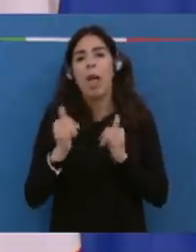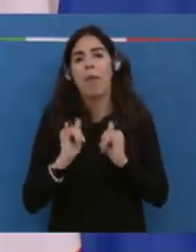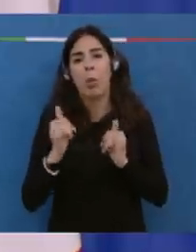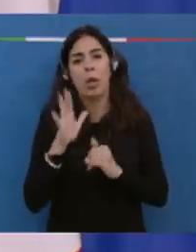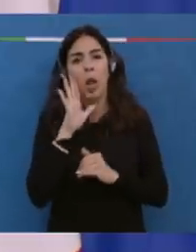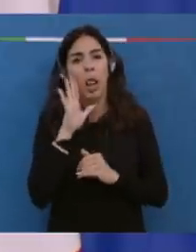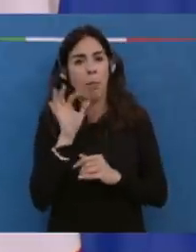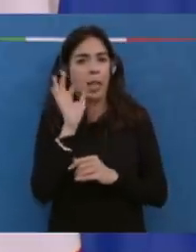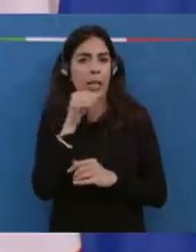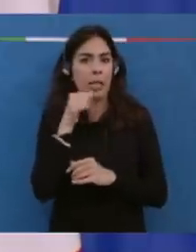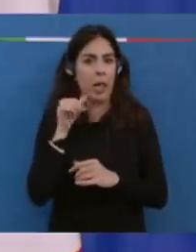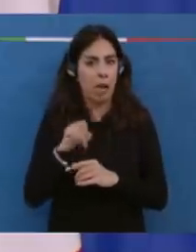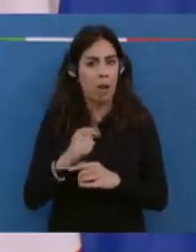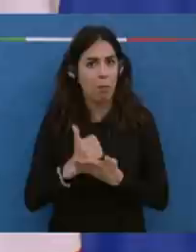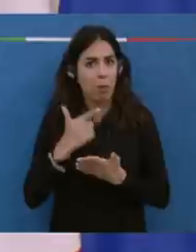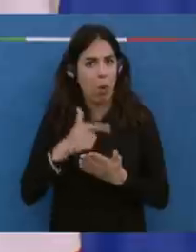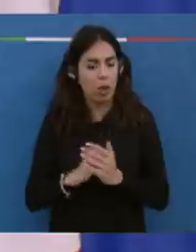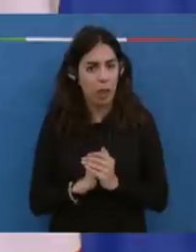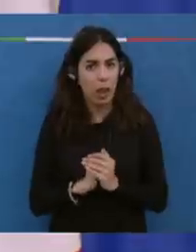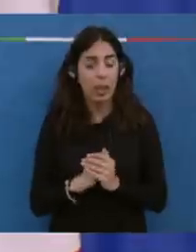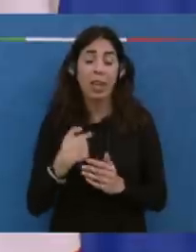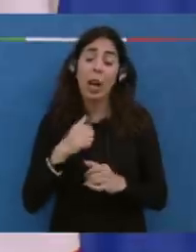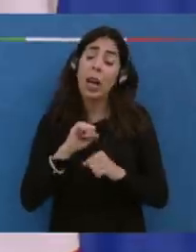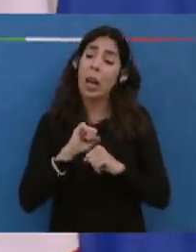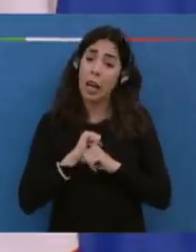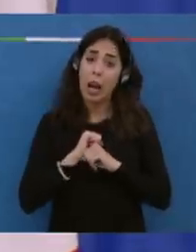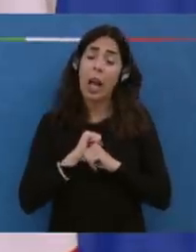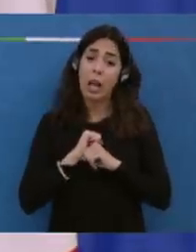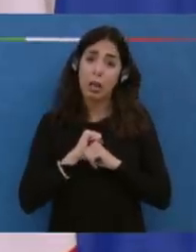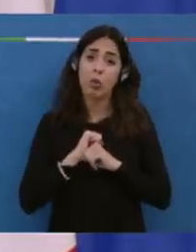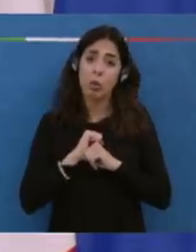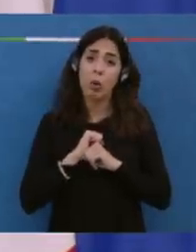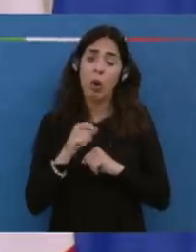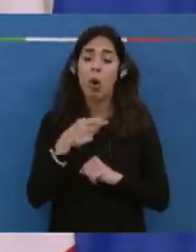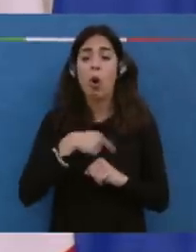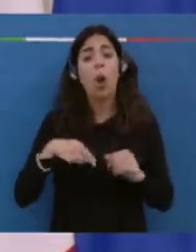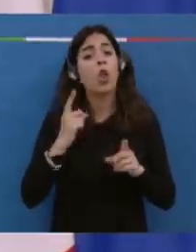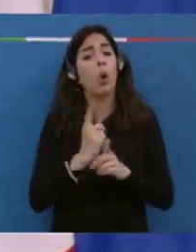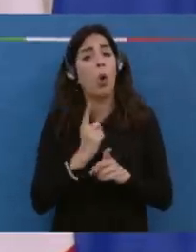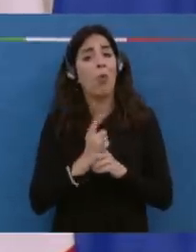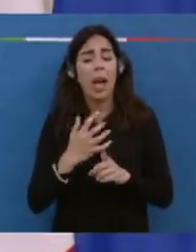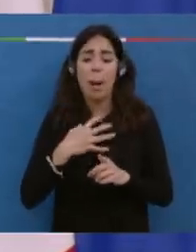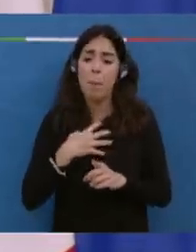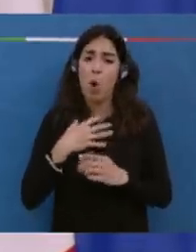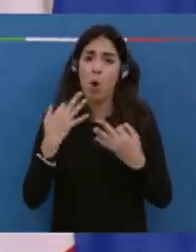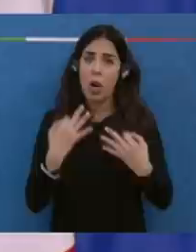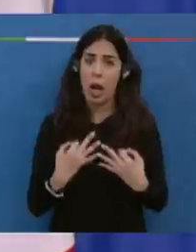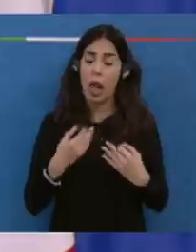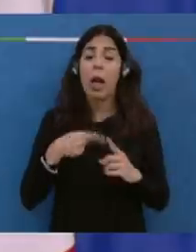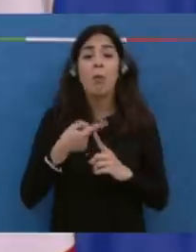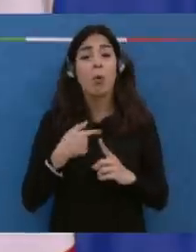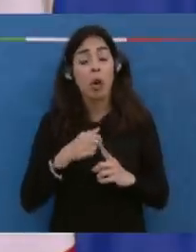ritengo che sia un un un dovere morale ma credo che sia anche